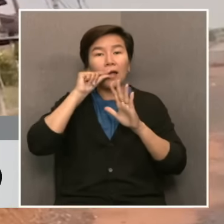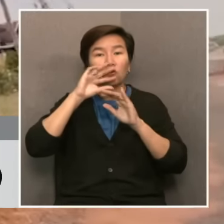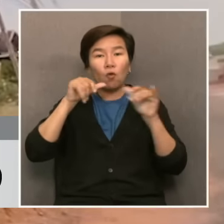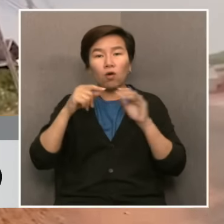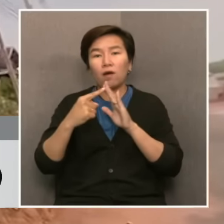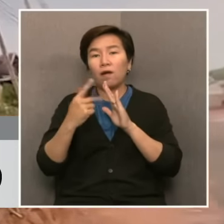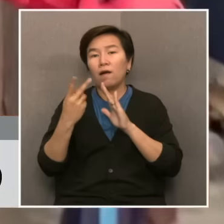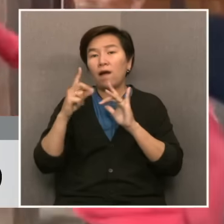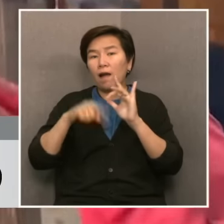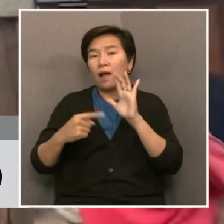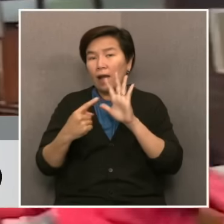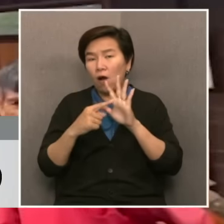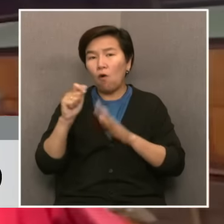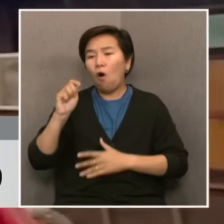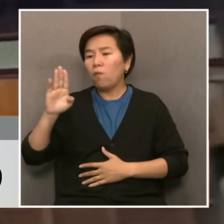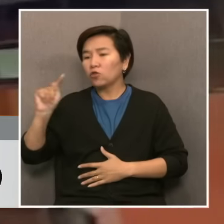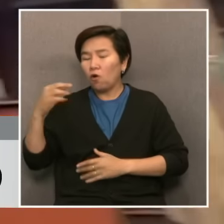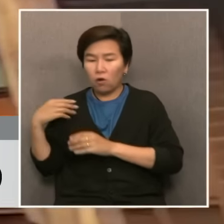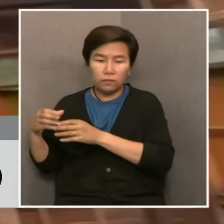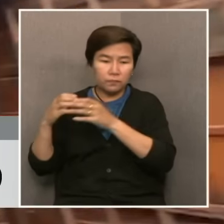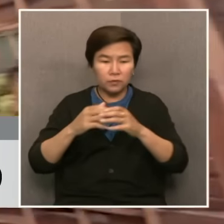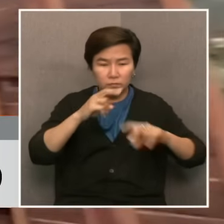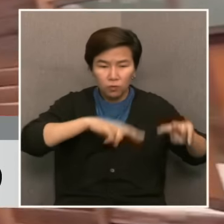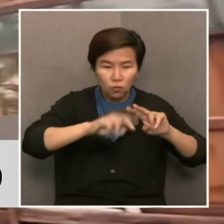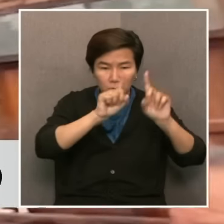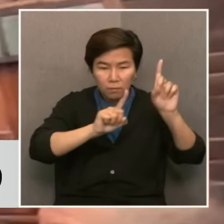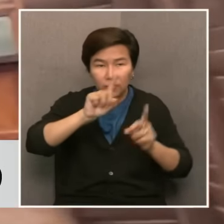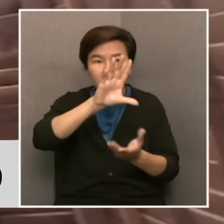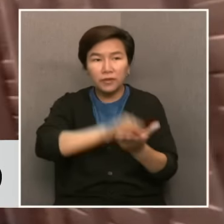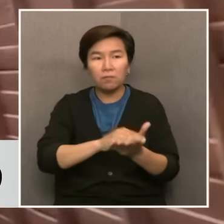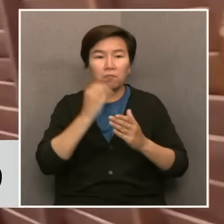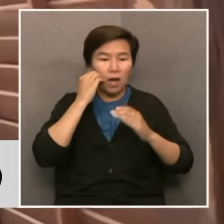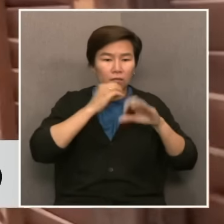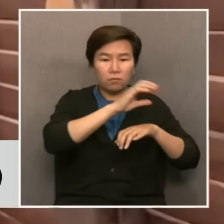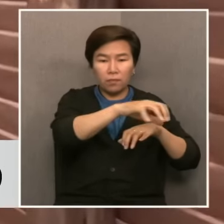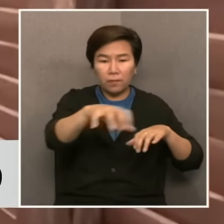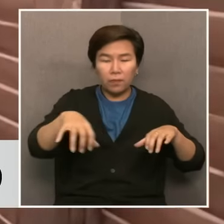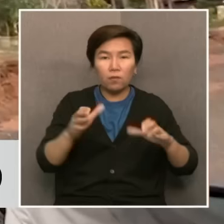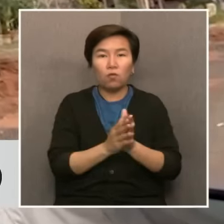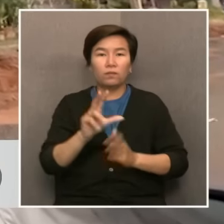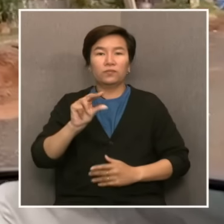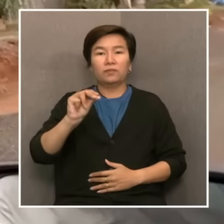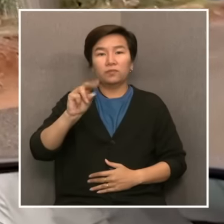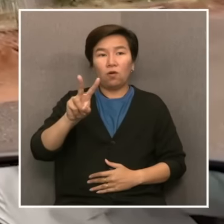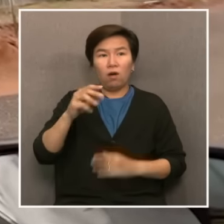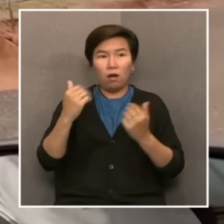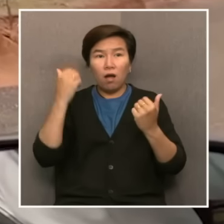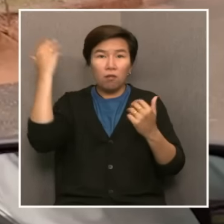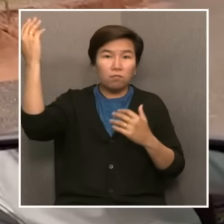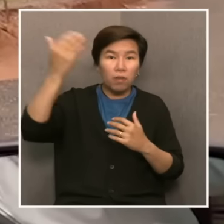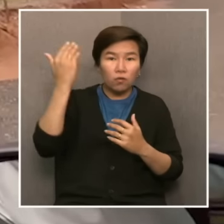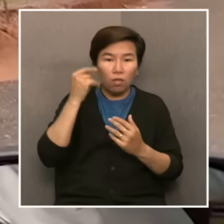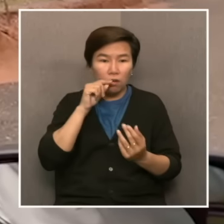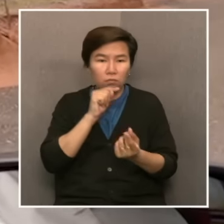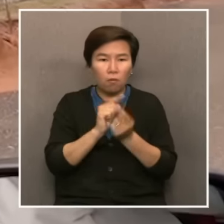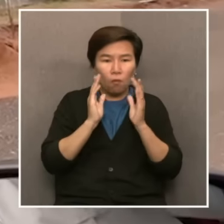หายแล้วค่ะก็จะมีรายงานผู้ประสบภัยทั้งสิ้น32หลังคาเรือนนะคะการเกิดพายุครั้งนี้ไม่มีผู้ได้รับบาดเจ็บหรือว่